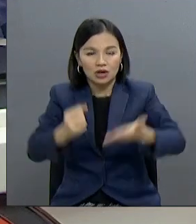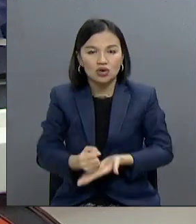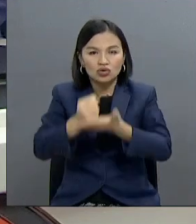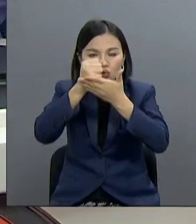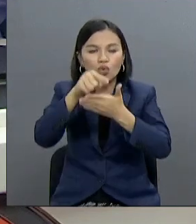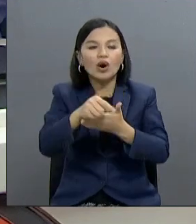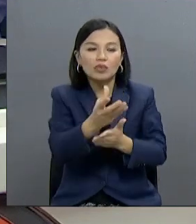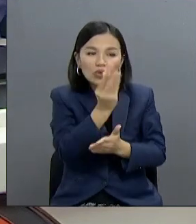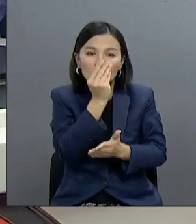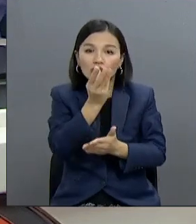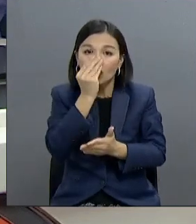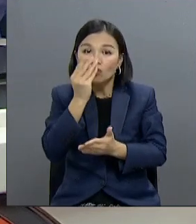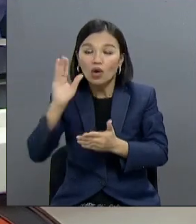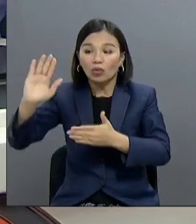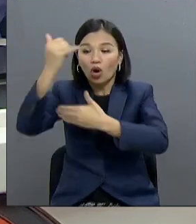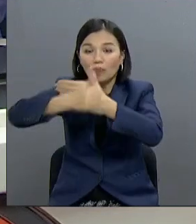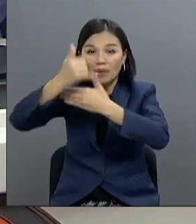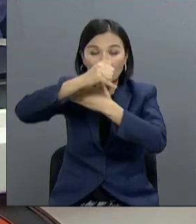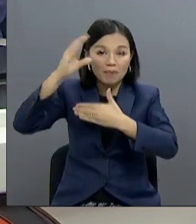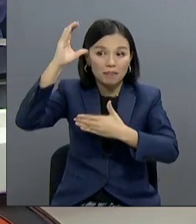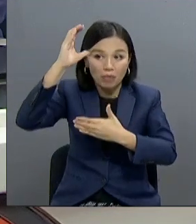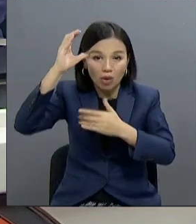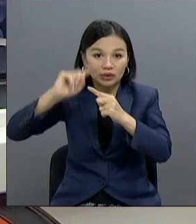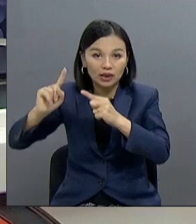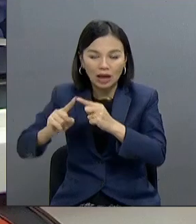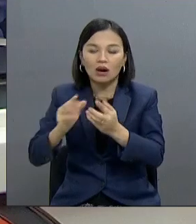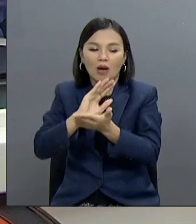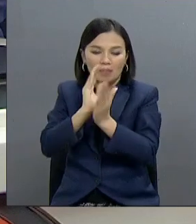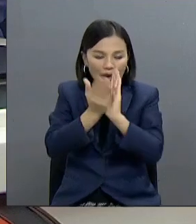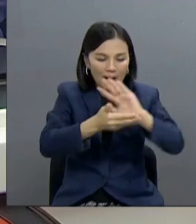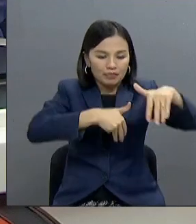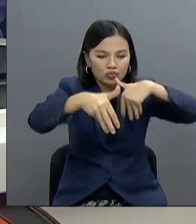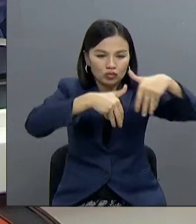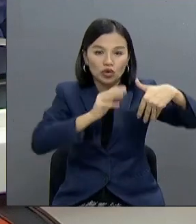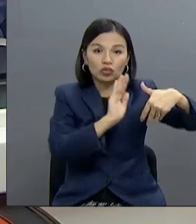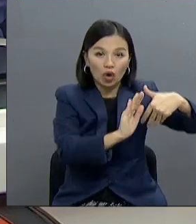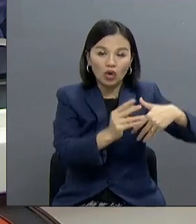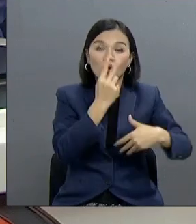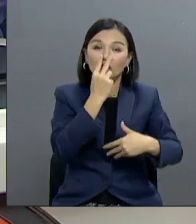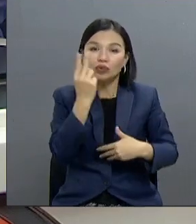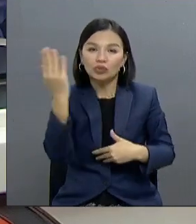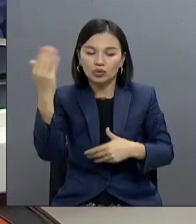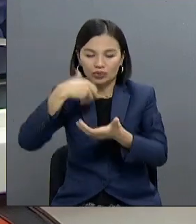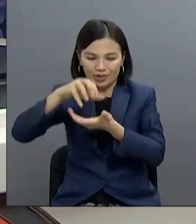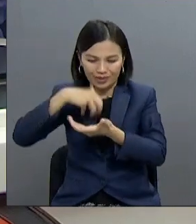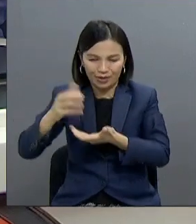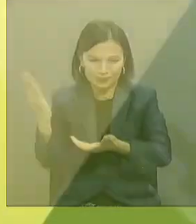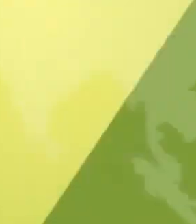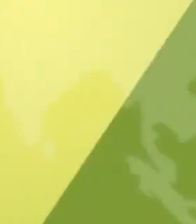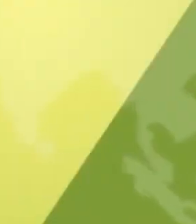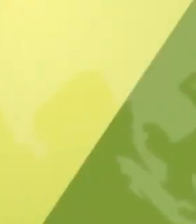ของแต่ละประเทศแล้วก็ต่อยอดที่จะนำไปปรับใช้ในชุมชนได้อีกด้วยนะคะติดตามเรื่องนี้กับคุณชัยวัฒน์ธรรมชัยค่ะ